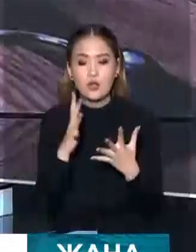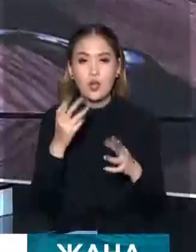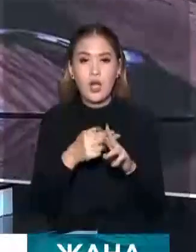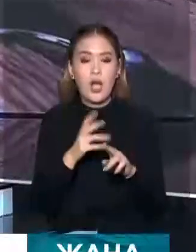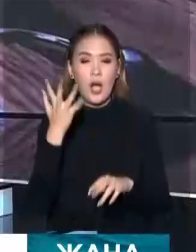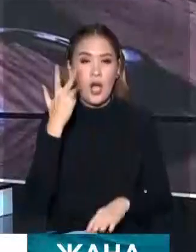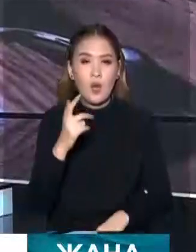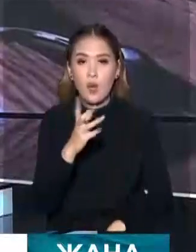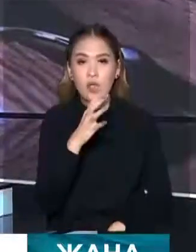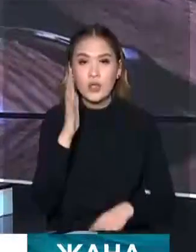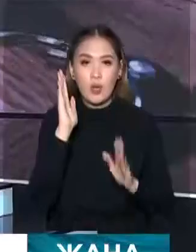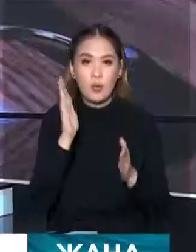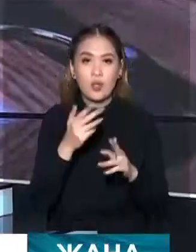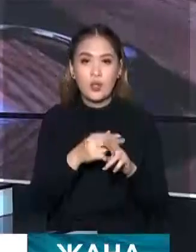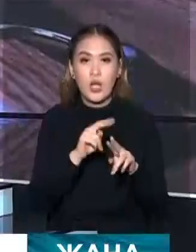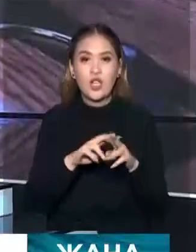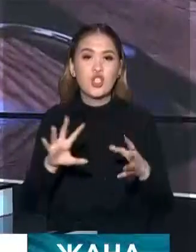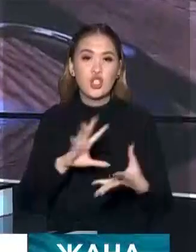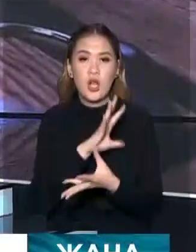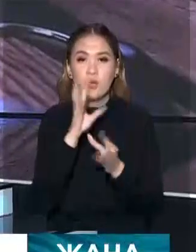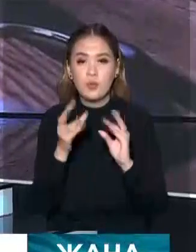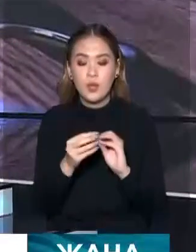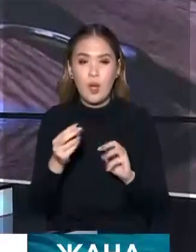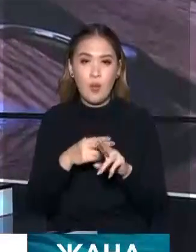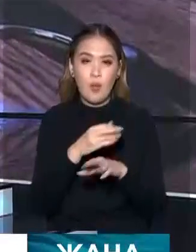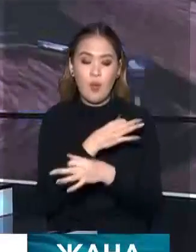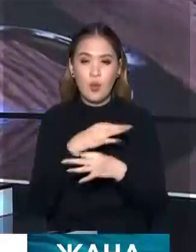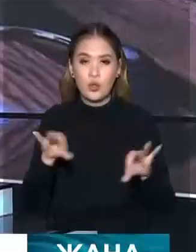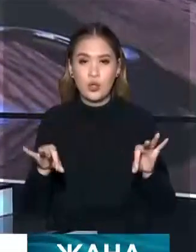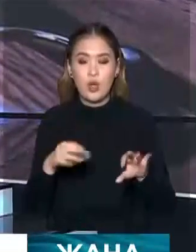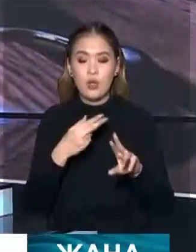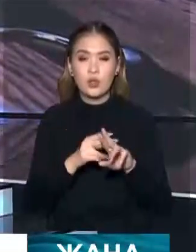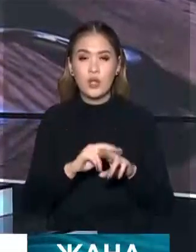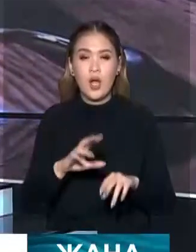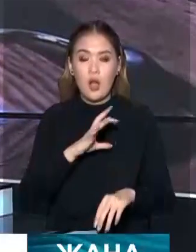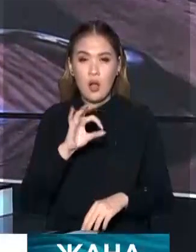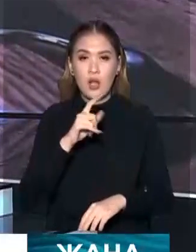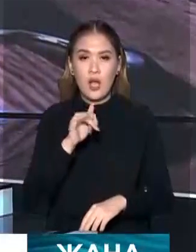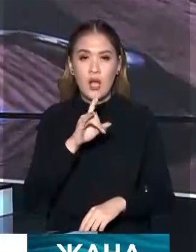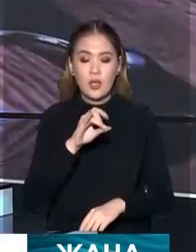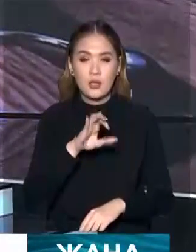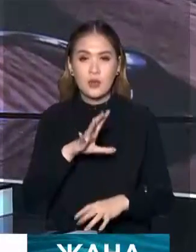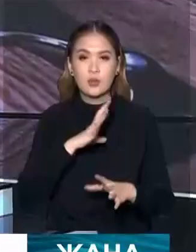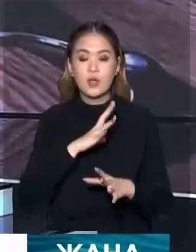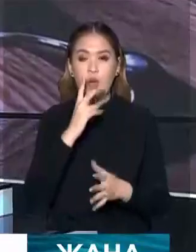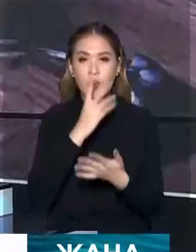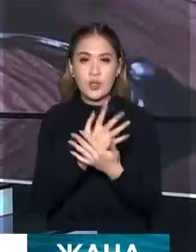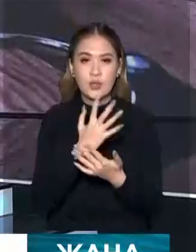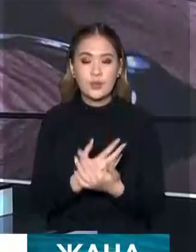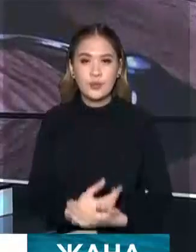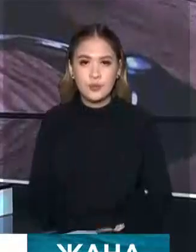шығады? Жалпы босау, яғни босату алгоритмі қалай жүзеге асады? Осыны ашып айтып